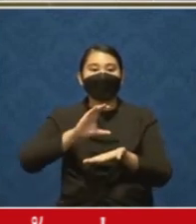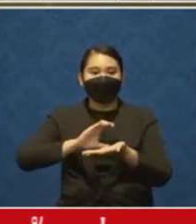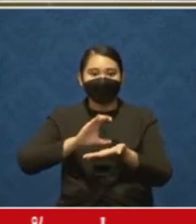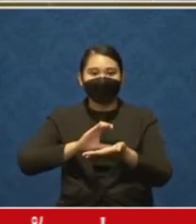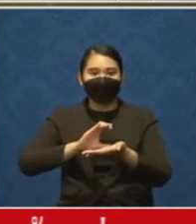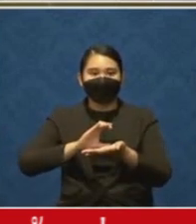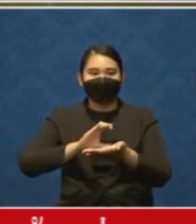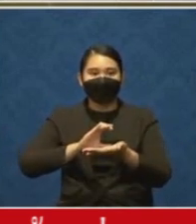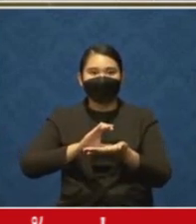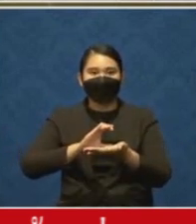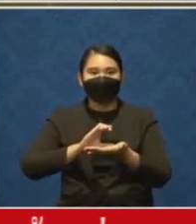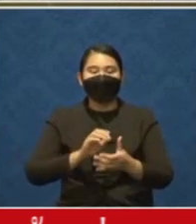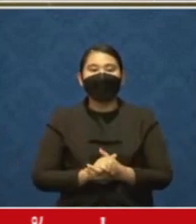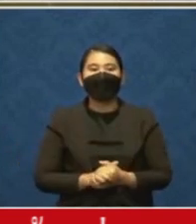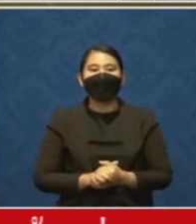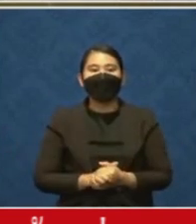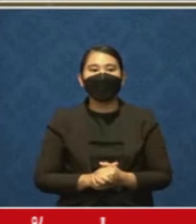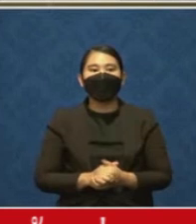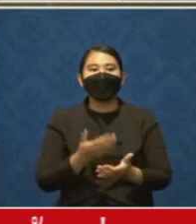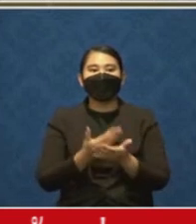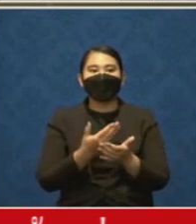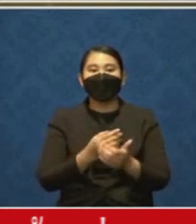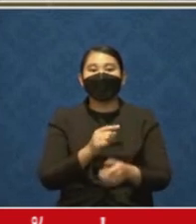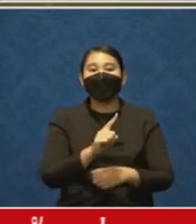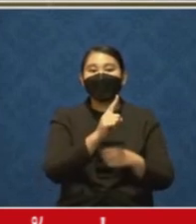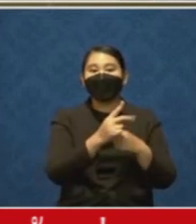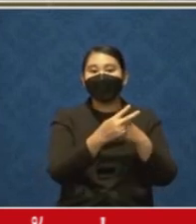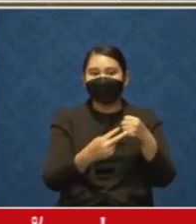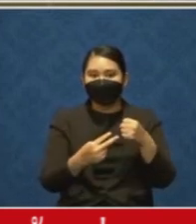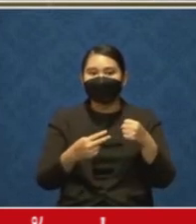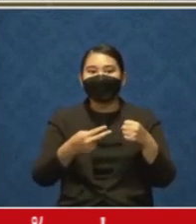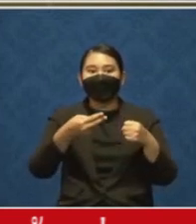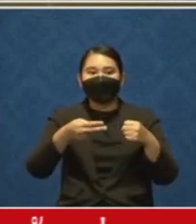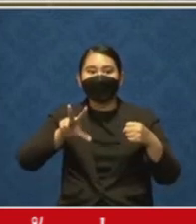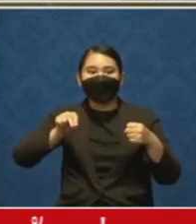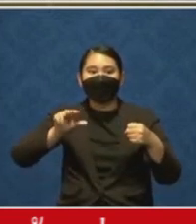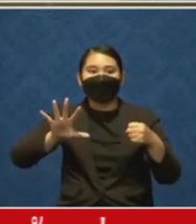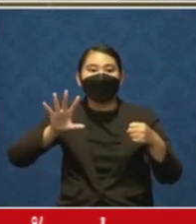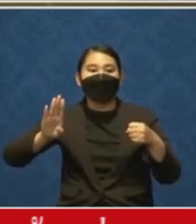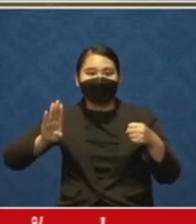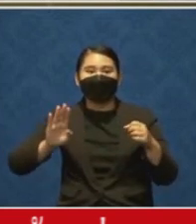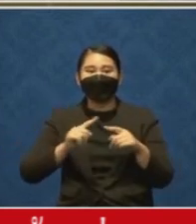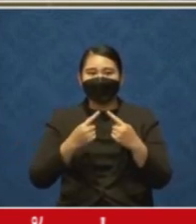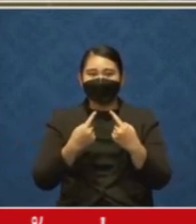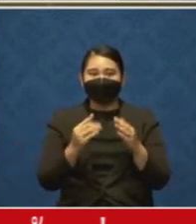าณอยู่ที่1 เหรียญสหรัฐเท่ากับ32 บาทแต่ปัจจุบันครับท่านประธานครับ